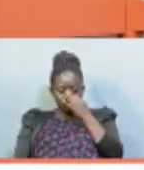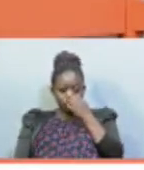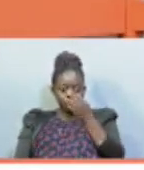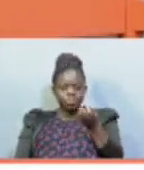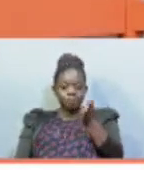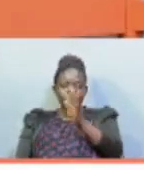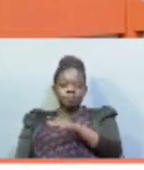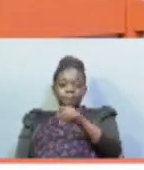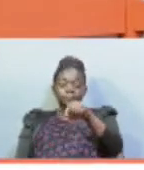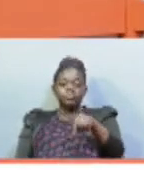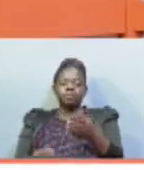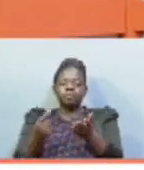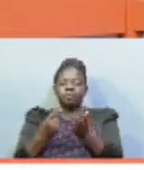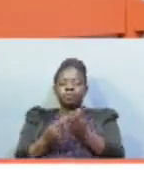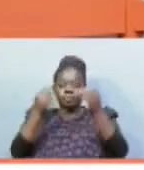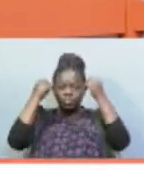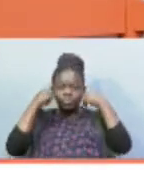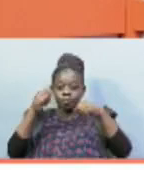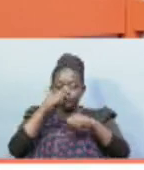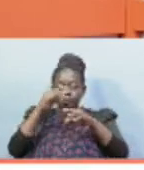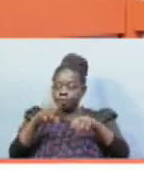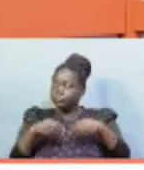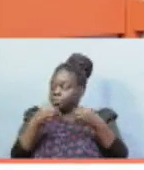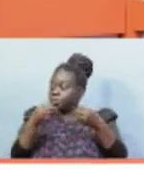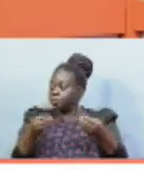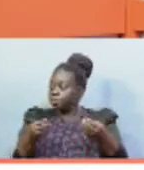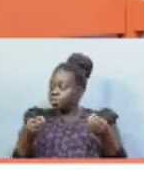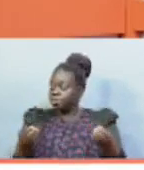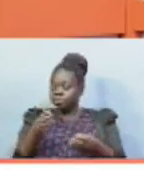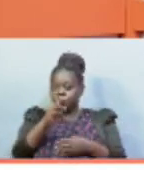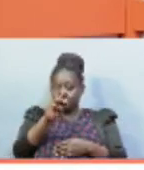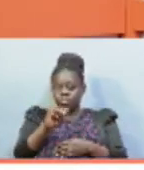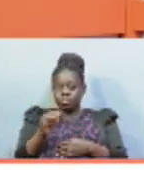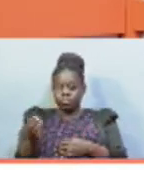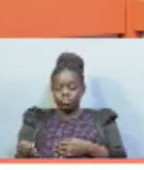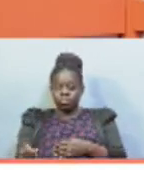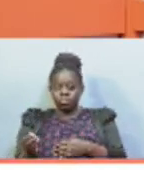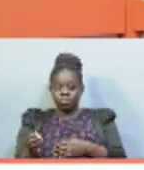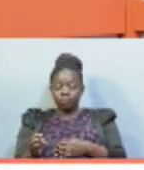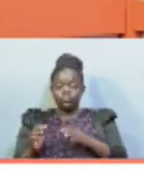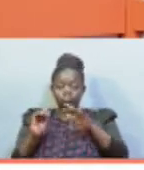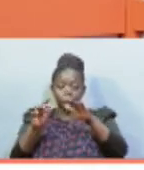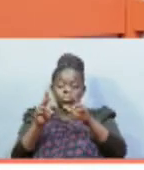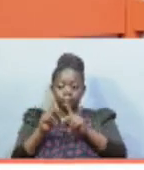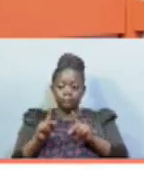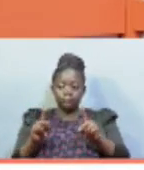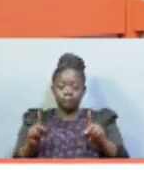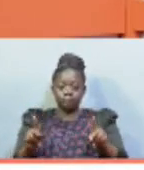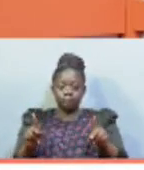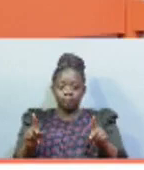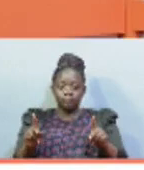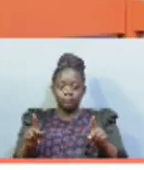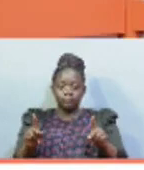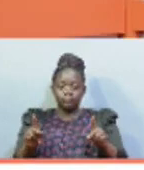Nga tukumeo wano Uganda, President Museveni awaddeyo obwa ssentebe bw'omukago mu lukungaana olw'emirembe